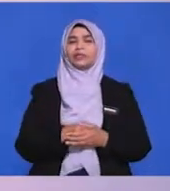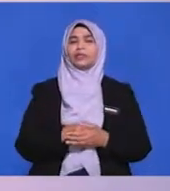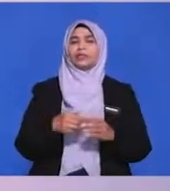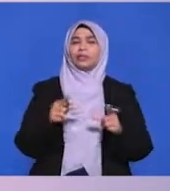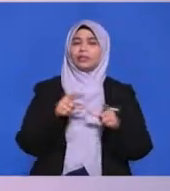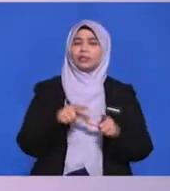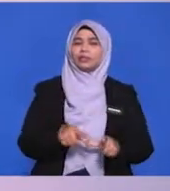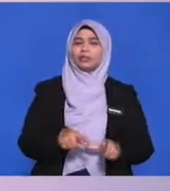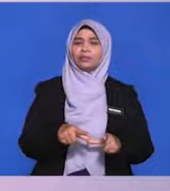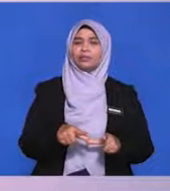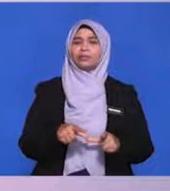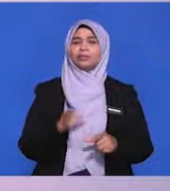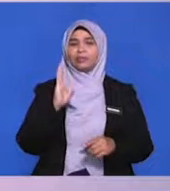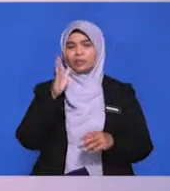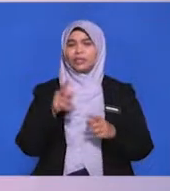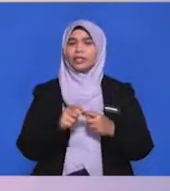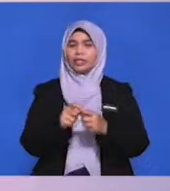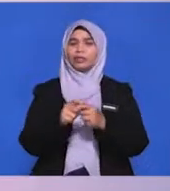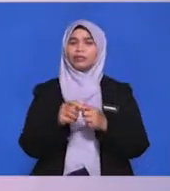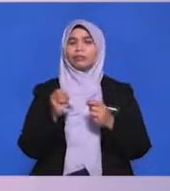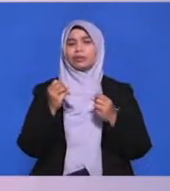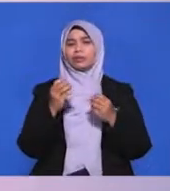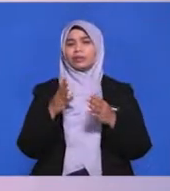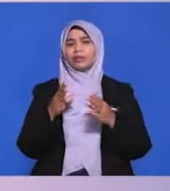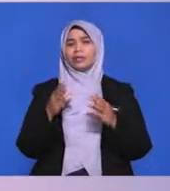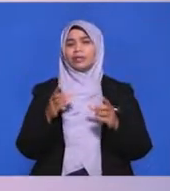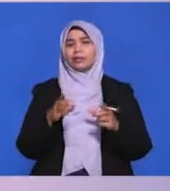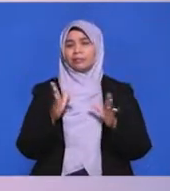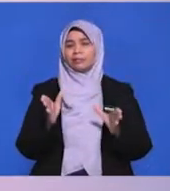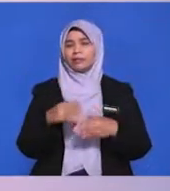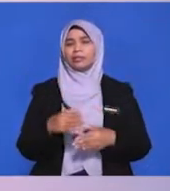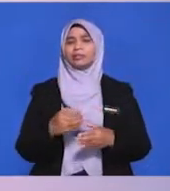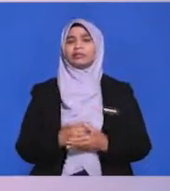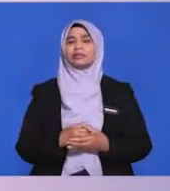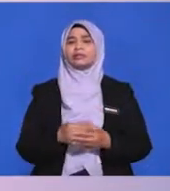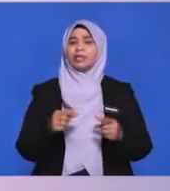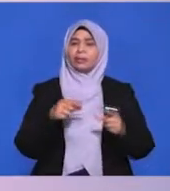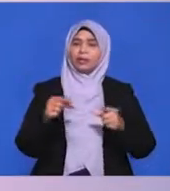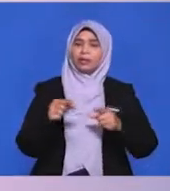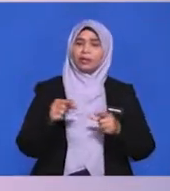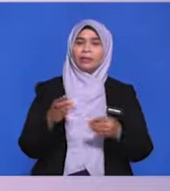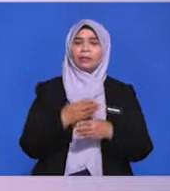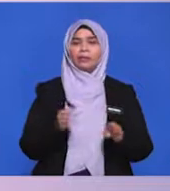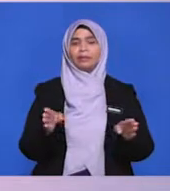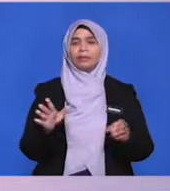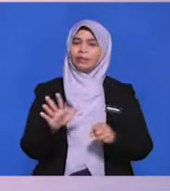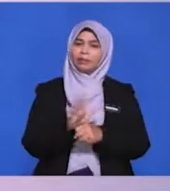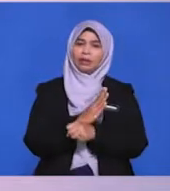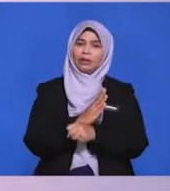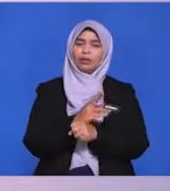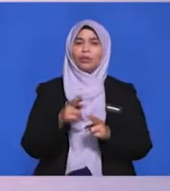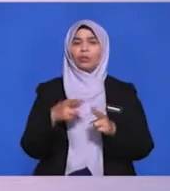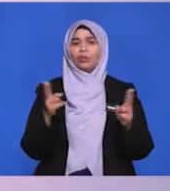mengikut isipadu bekasnya molekul gas akan bergerak bebas Hai dan memenuhi ruang bekas hubungi